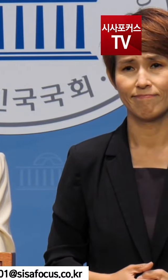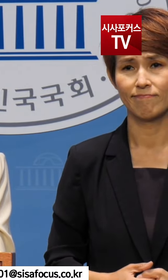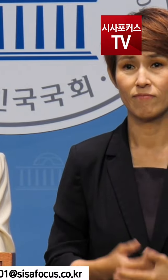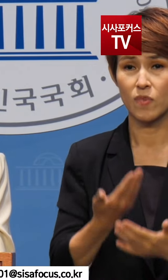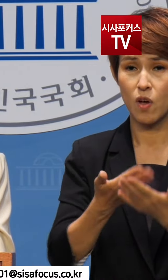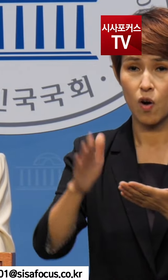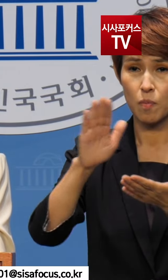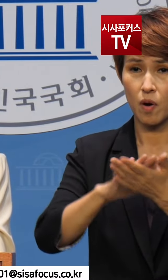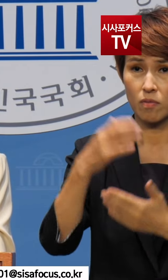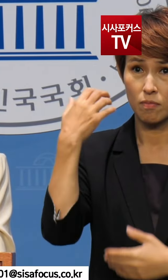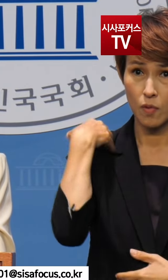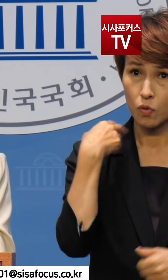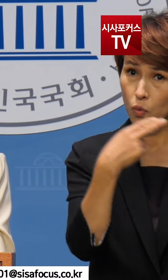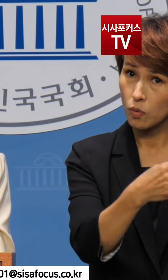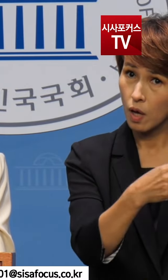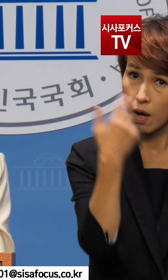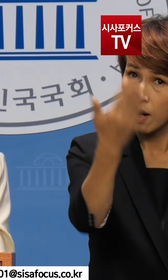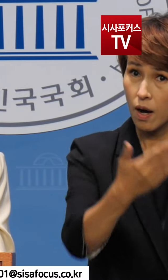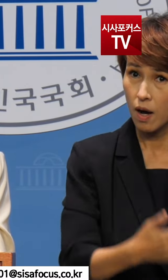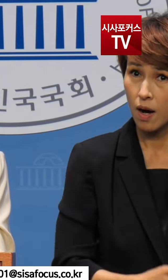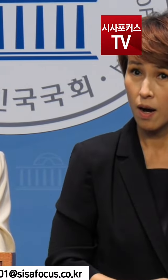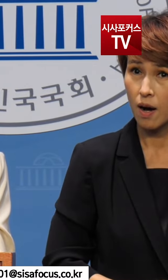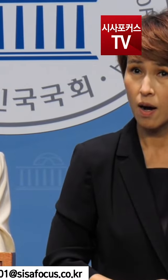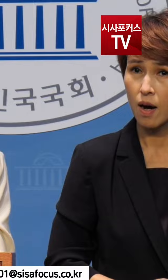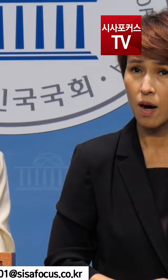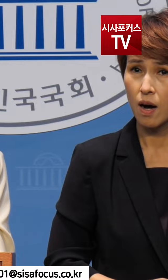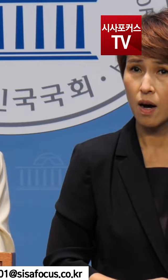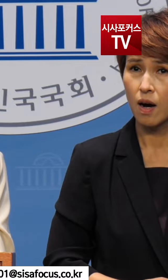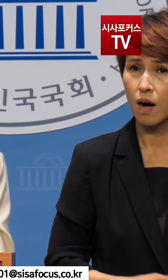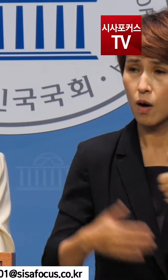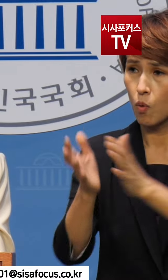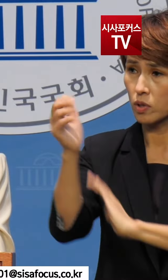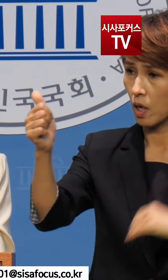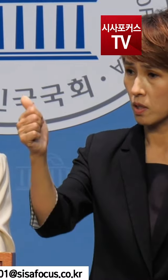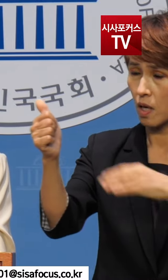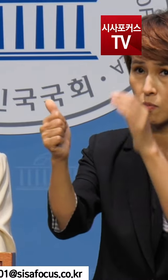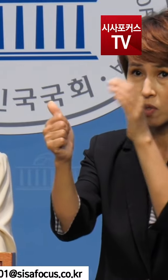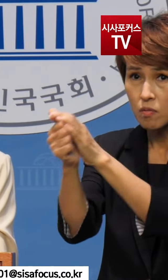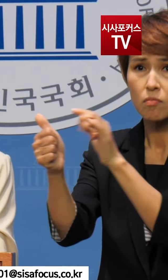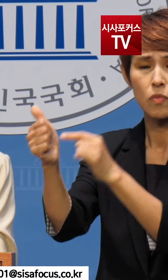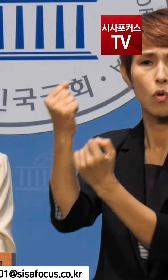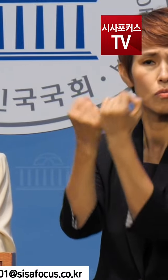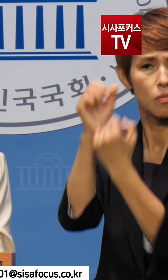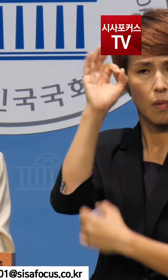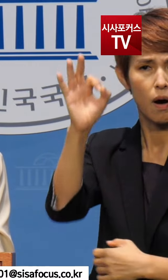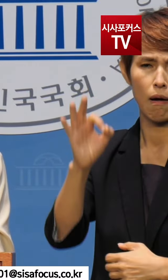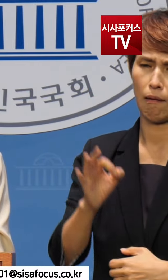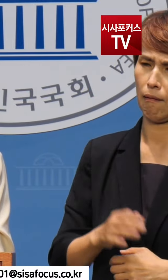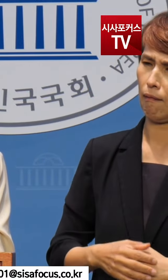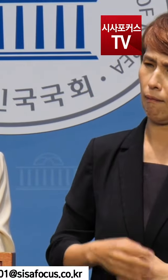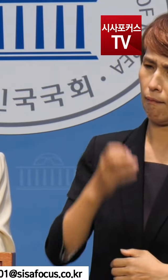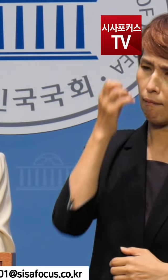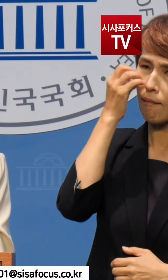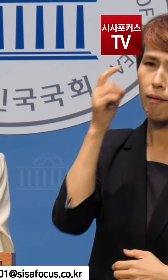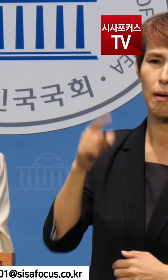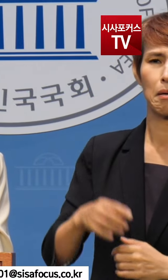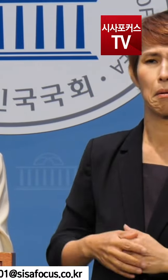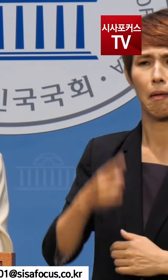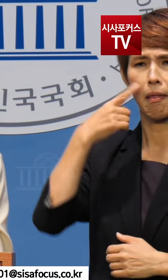혁명의 주체인 교사들이 만들었습니까? 제2원장이 책임지고 있는 연수만 보더라도 초라하게 그지없습니다.